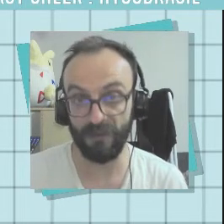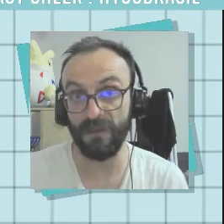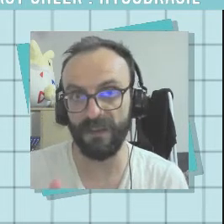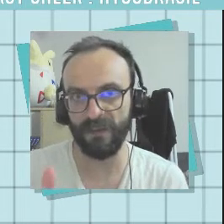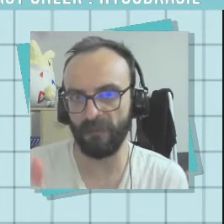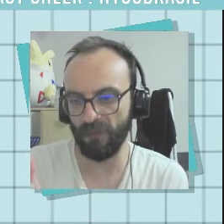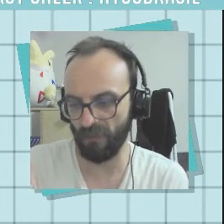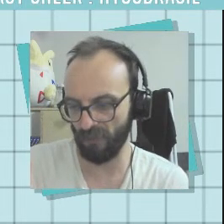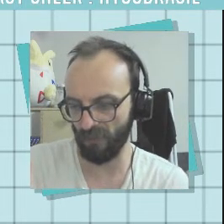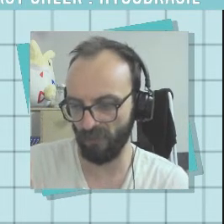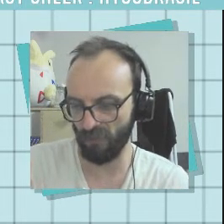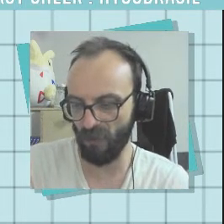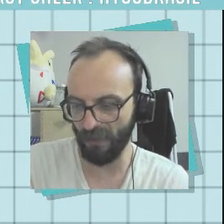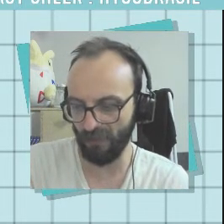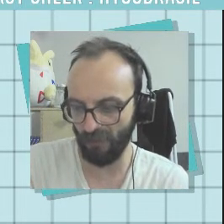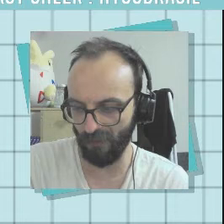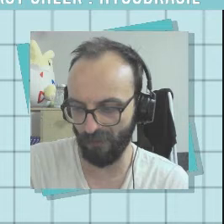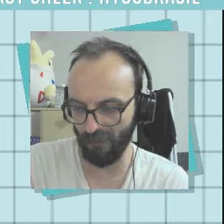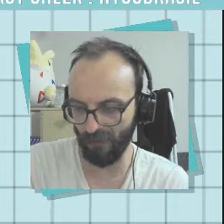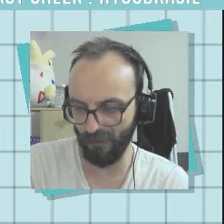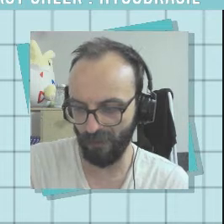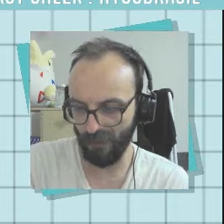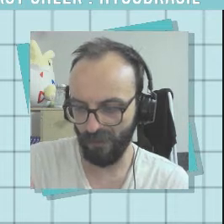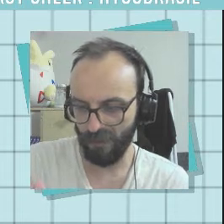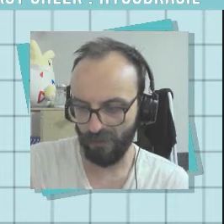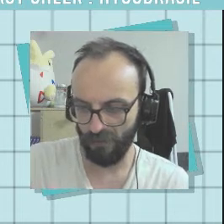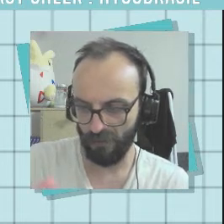qualité suffisante pour qu'on ne soit pas trop